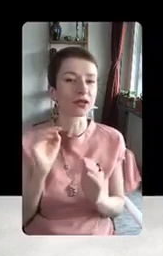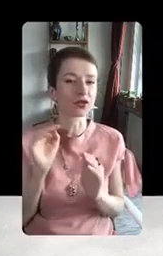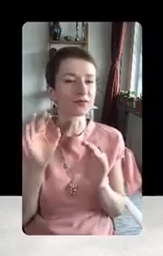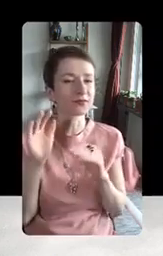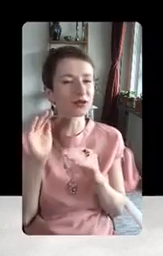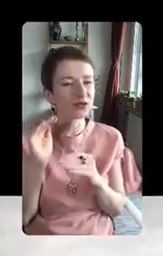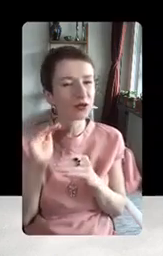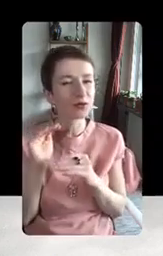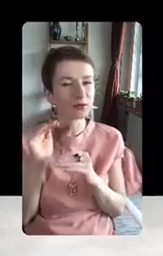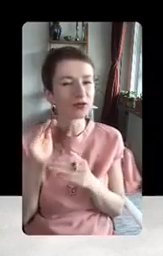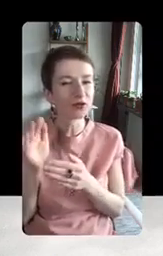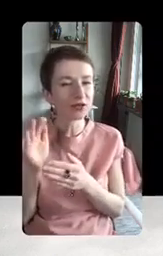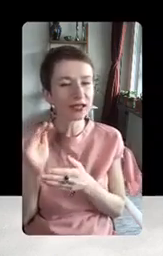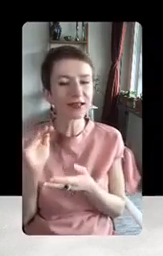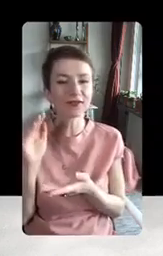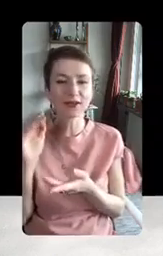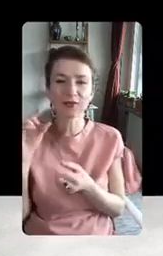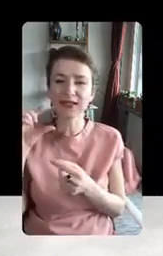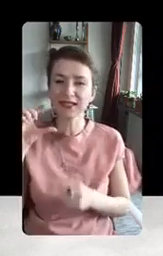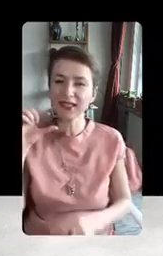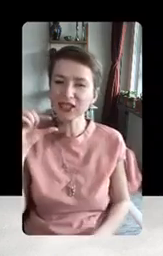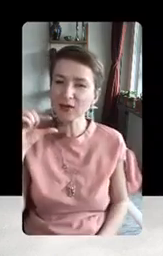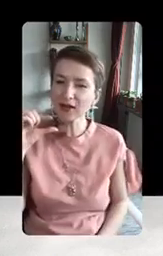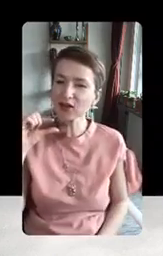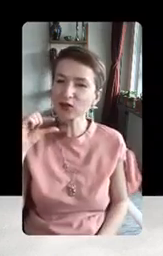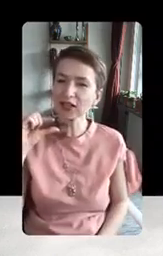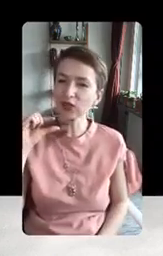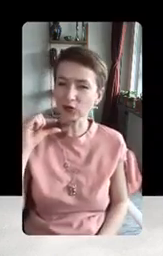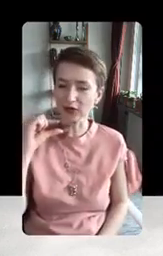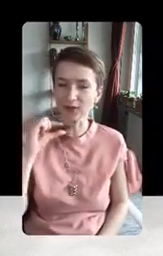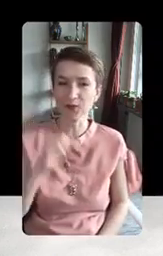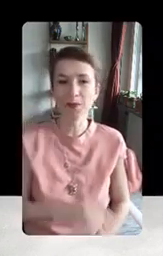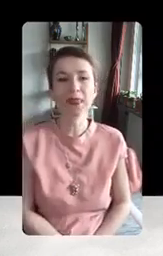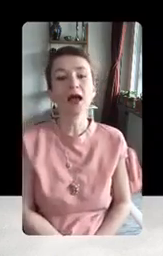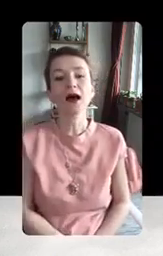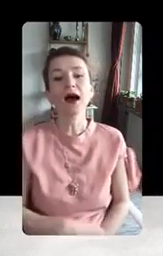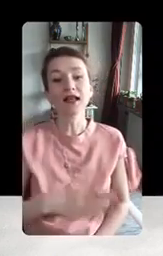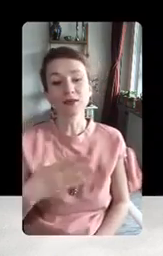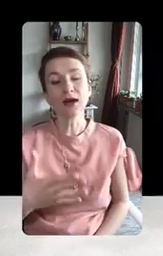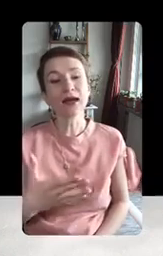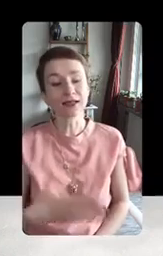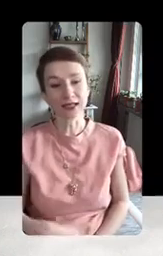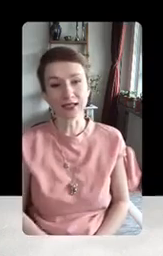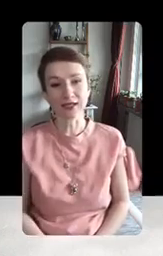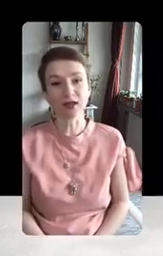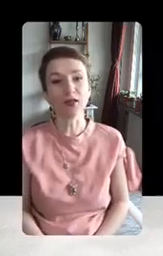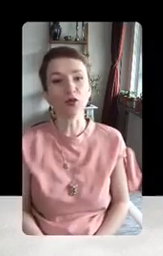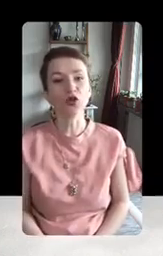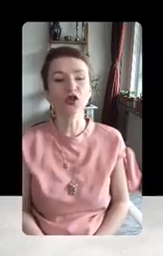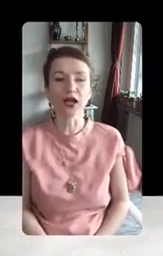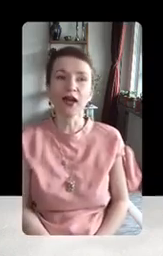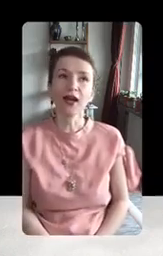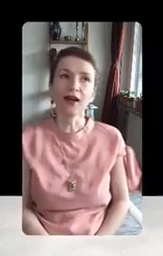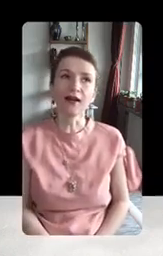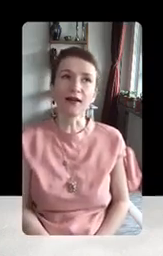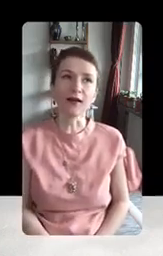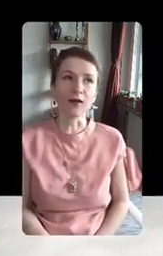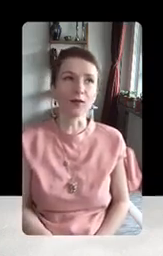что вспоминала, что у него, у его викингов были слишком короткие ноги. А сама Эльса рисовала